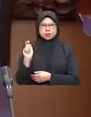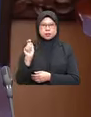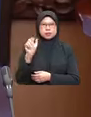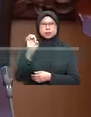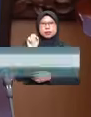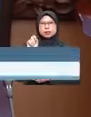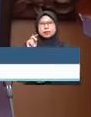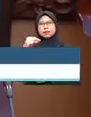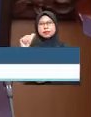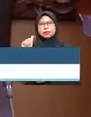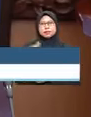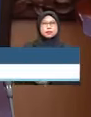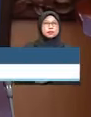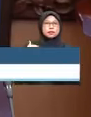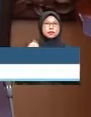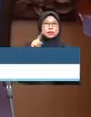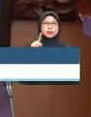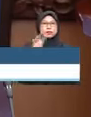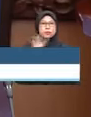seramai